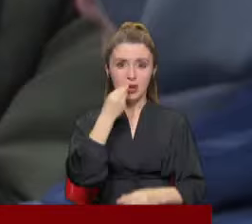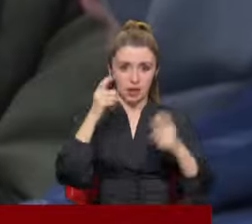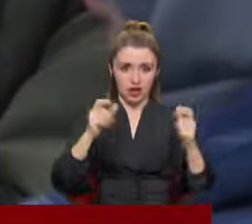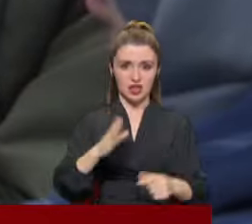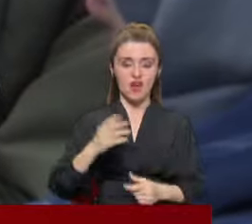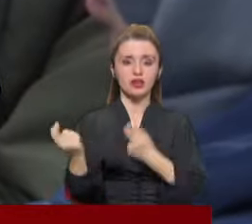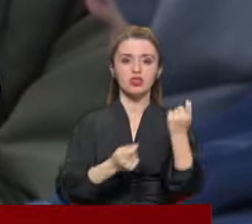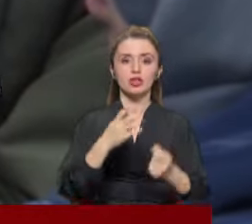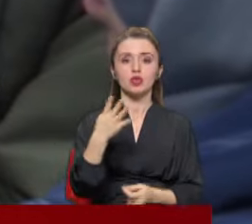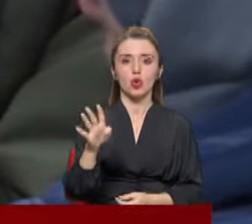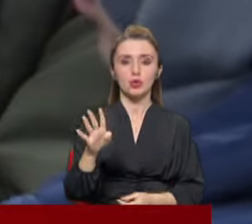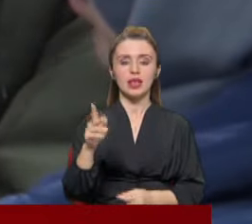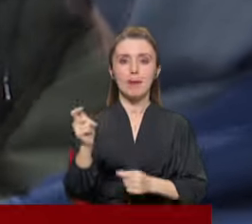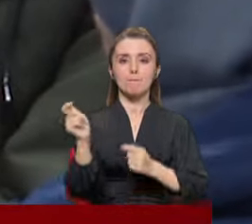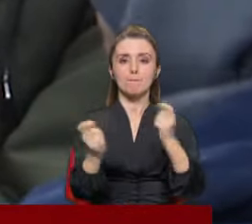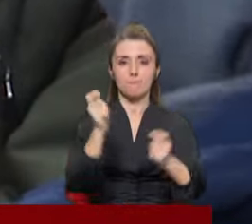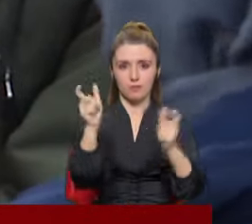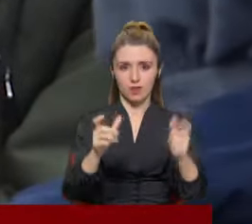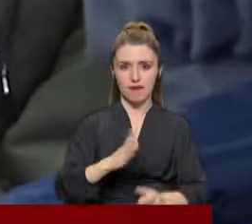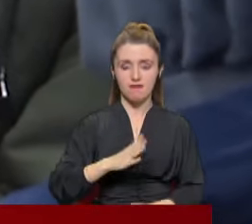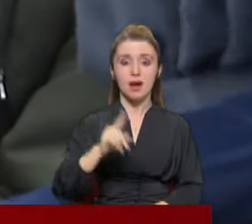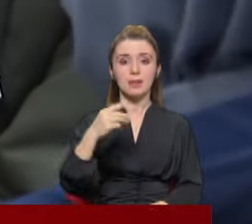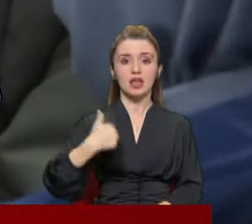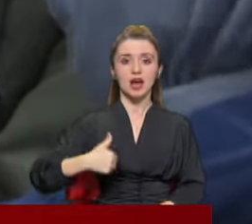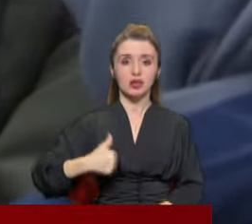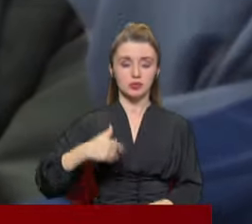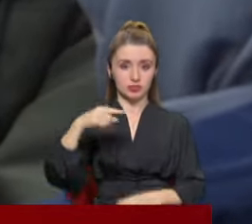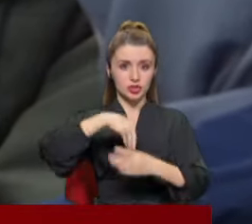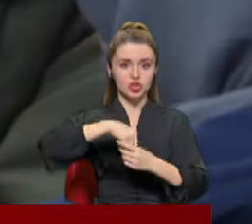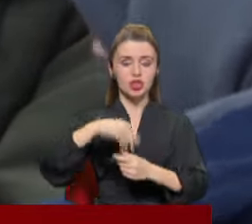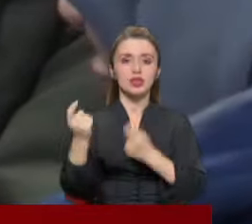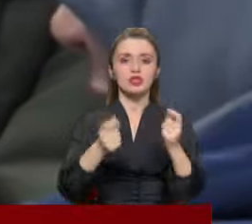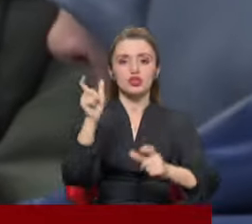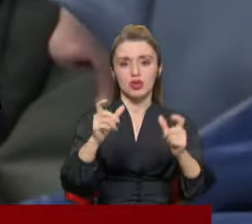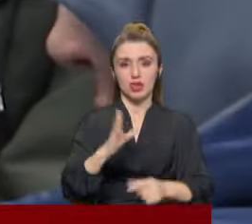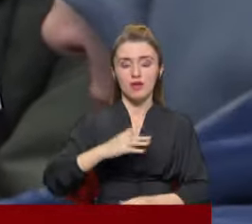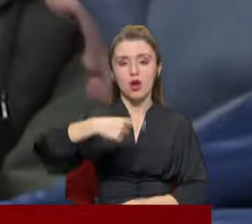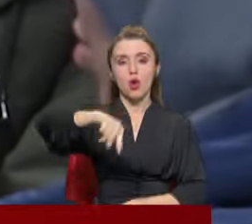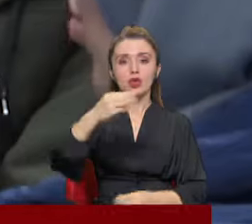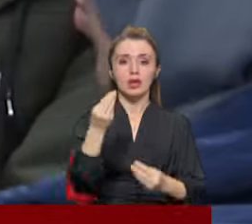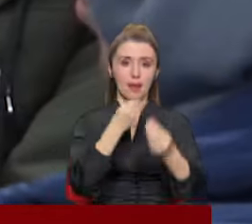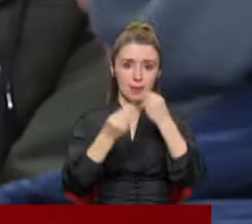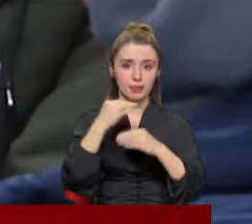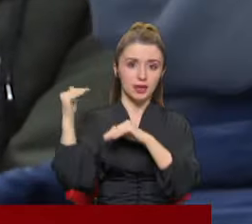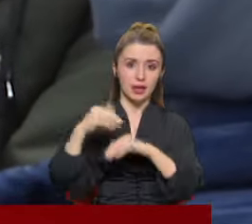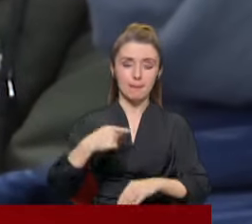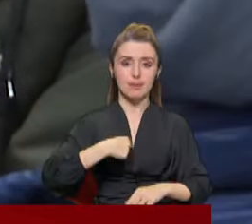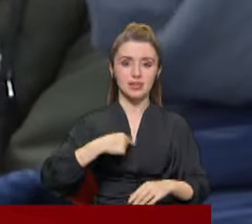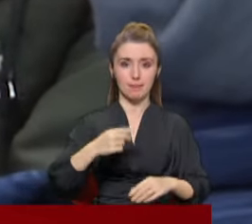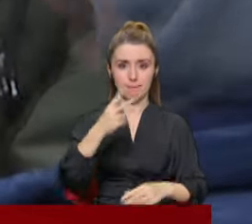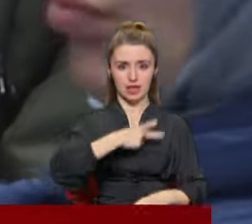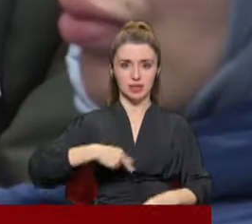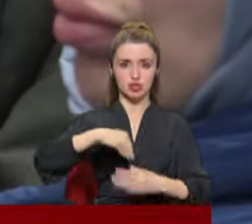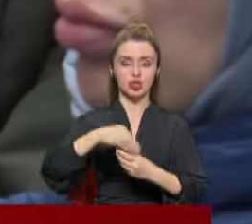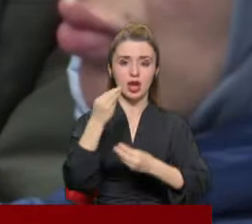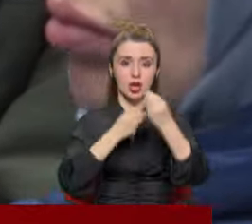var. Çalışan 4000'e yakın personel var. Bir de tabii kamu kurumlarında çalışan arkadaşlar var. Onlar da yemeklerini gelir bizim belediyemizde